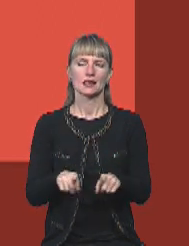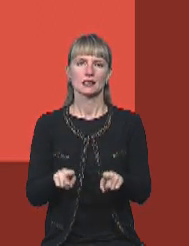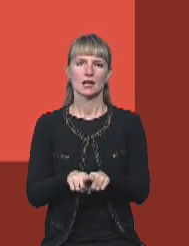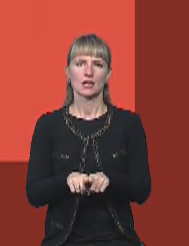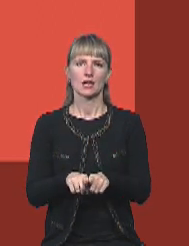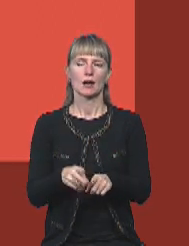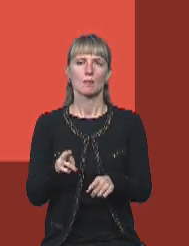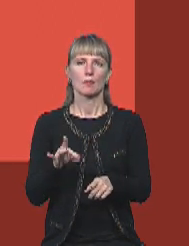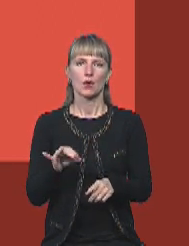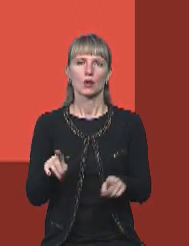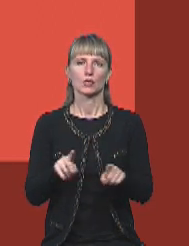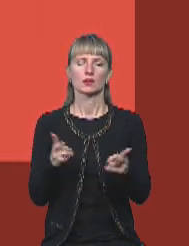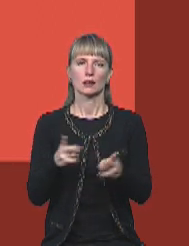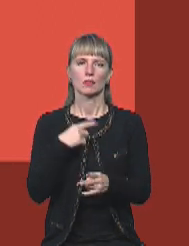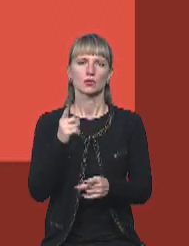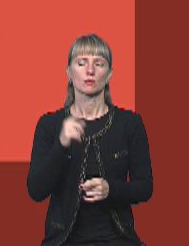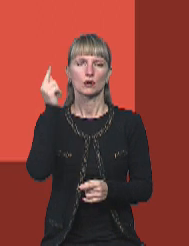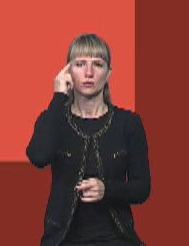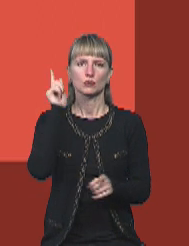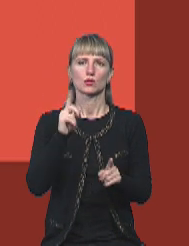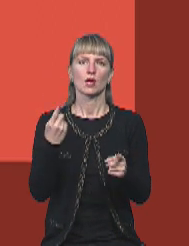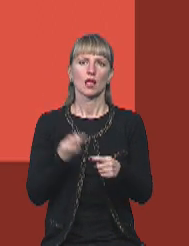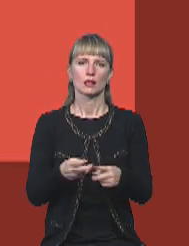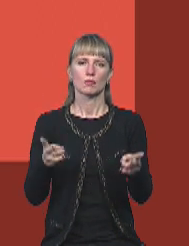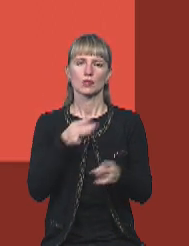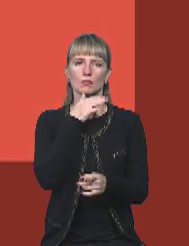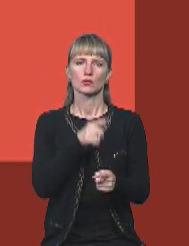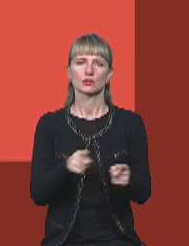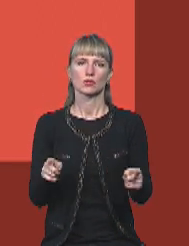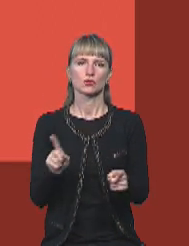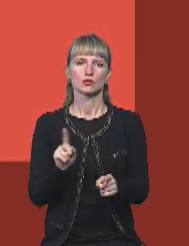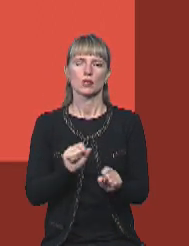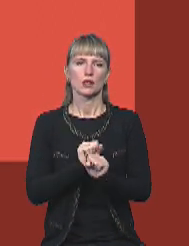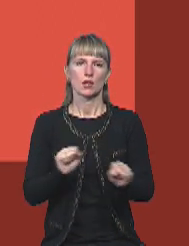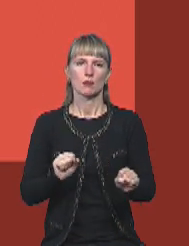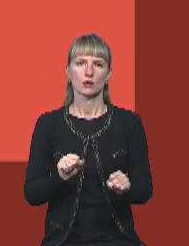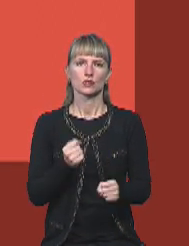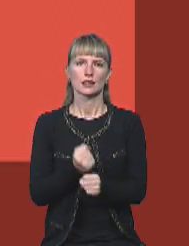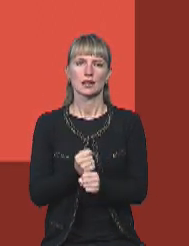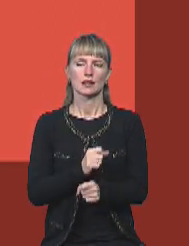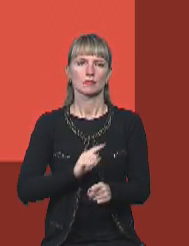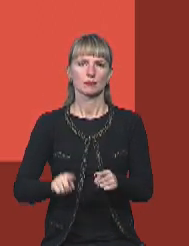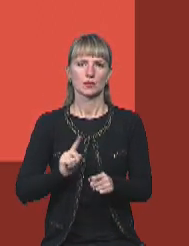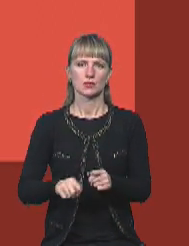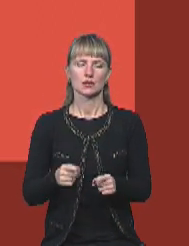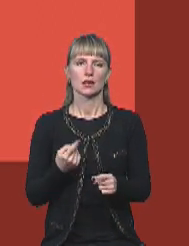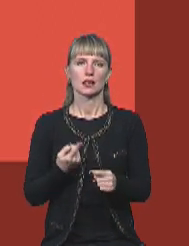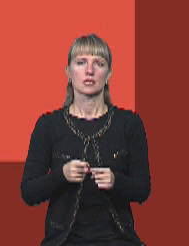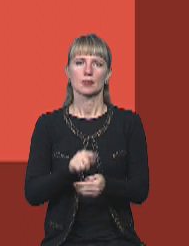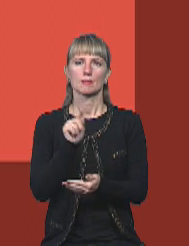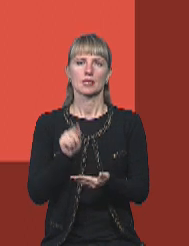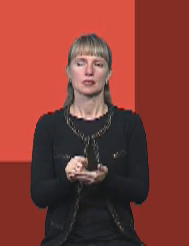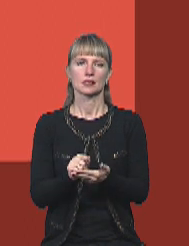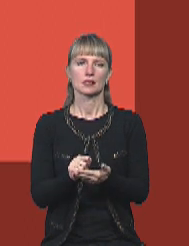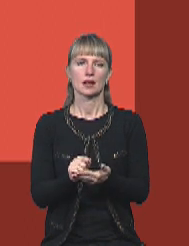про них треба говорити, щоб розуміти, що це потребує часу, що не можна це робити поспіхом. І це питання